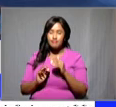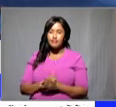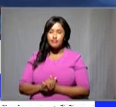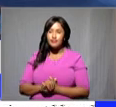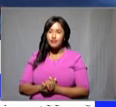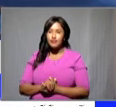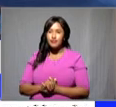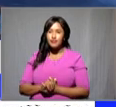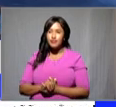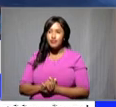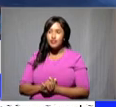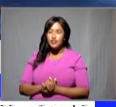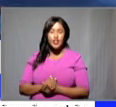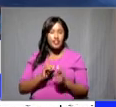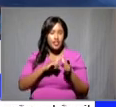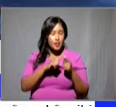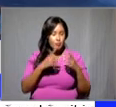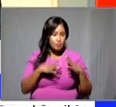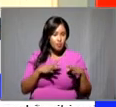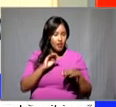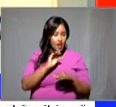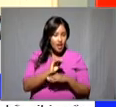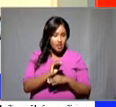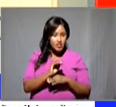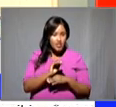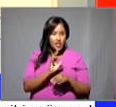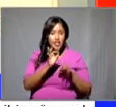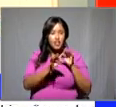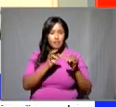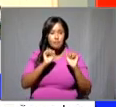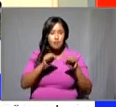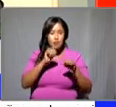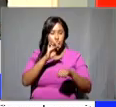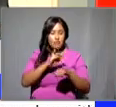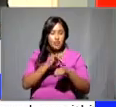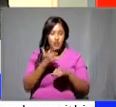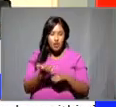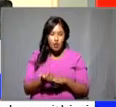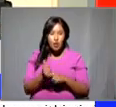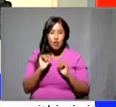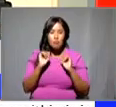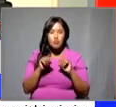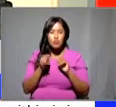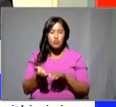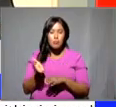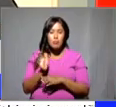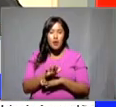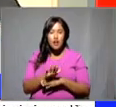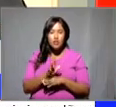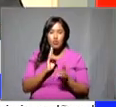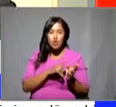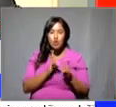ni sauga ha na ho andu makoria tiriri igenyitwo niyo wakahida gaka no jokerere nyingenyitwo ringi na